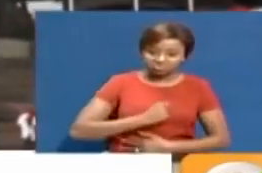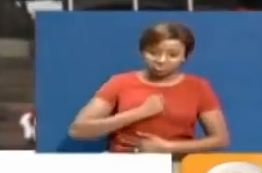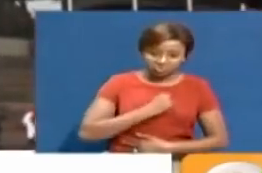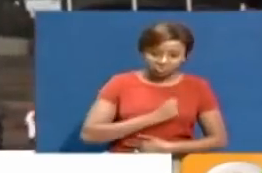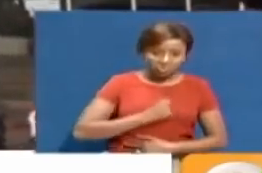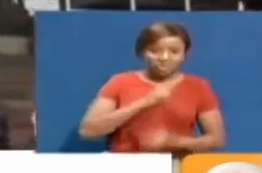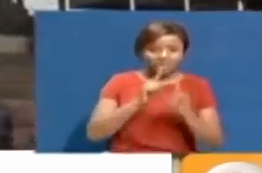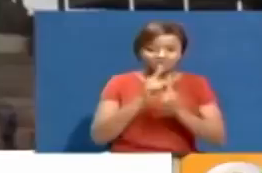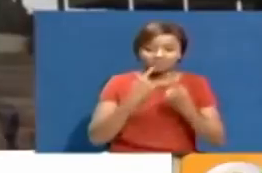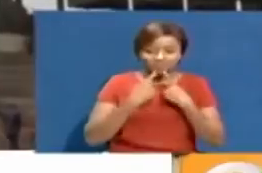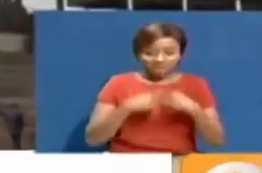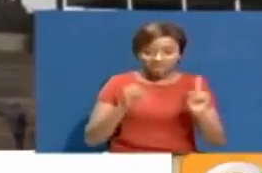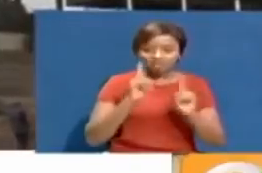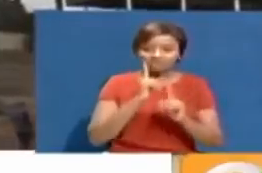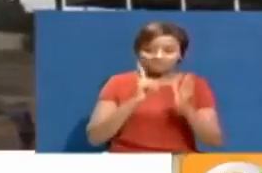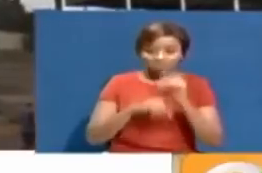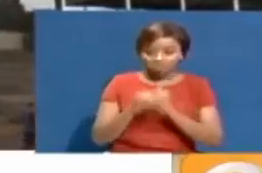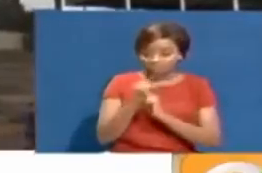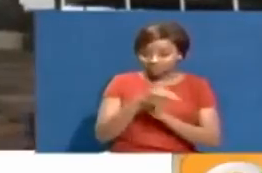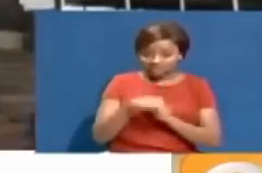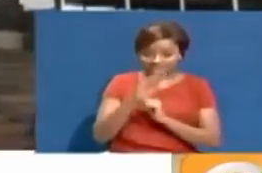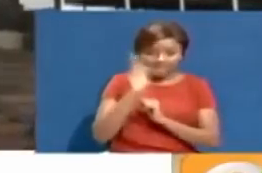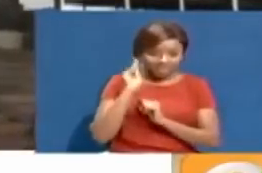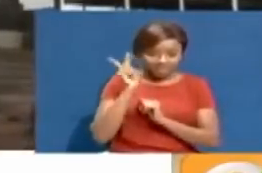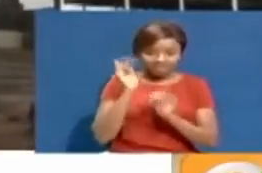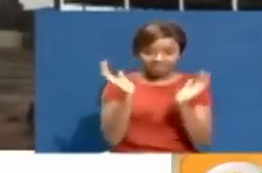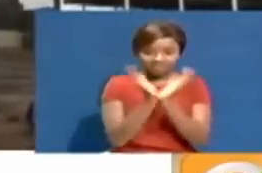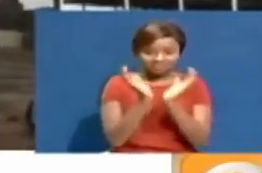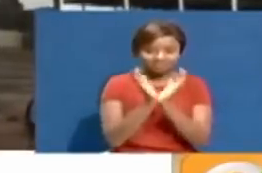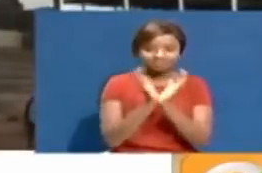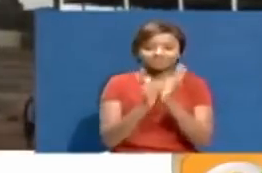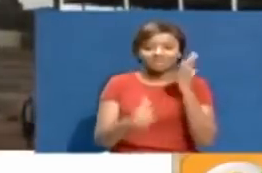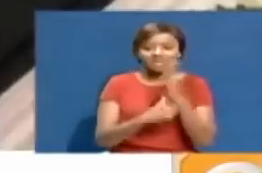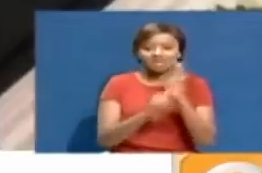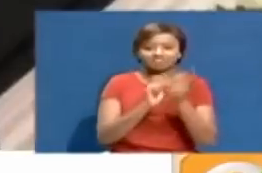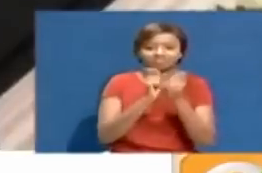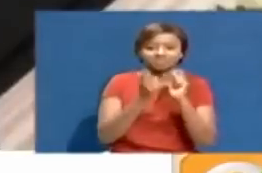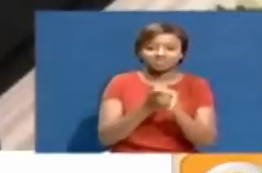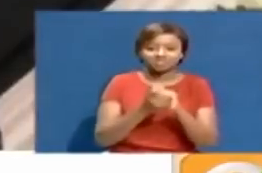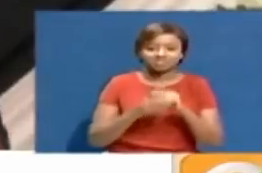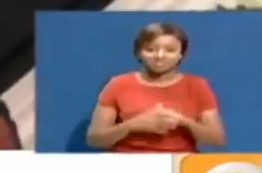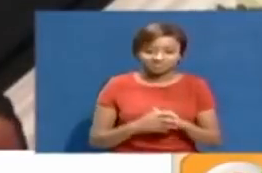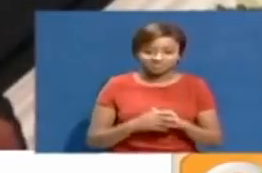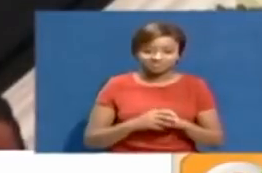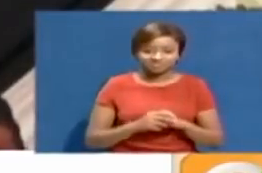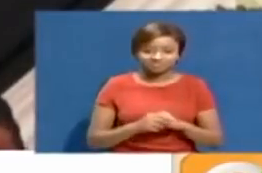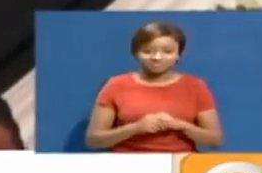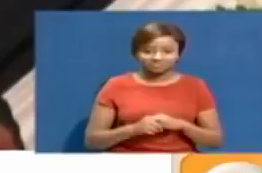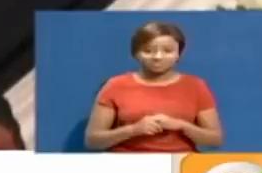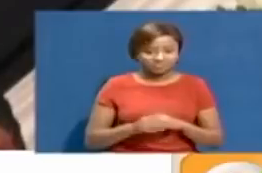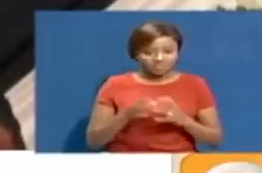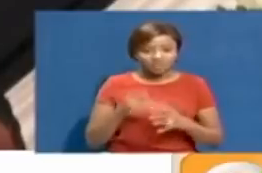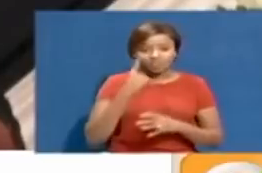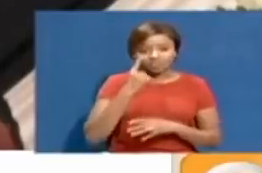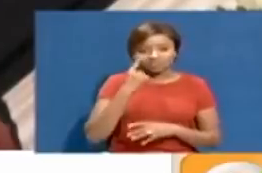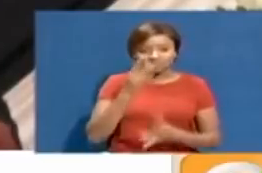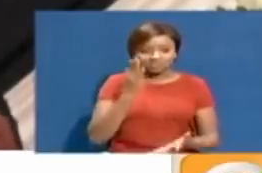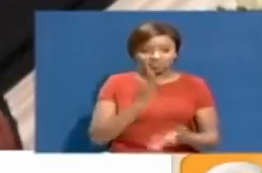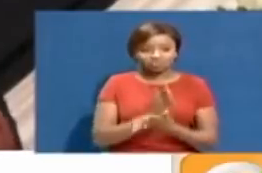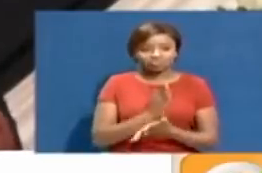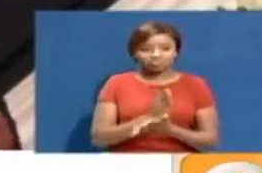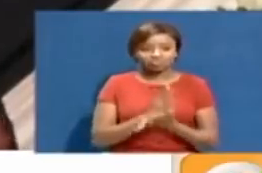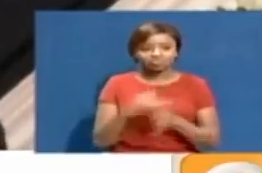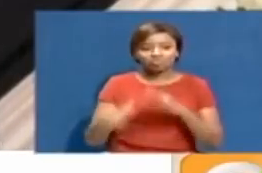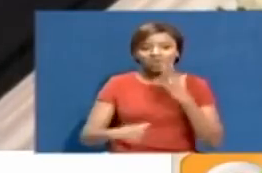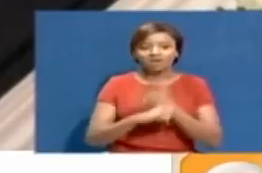na kutangaza kubadilishwa kwa uwanja wa Kisii na kuitwa uwanja wa Simeon Nyachae. We have considered it fit